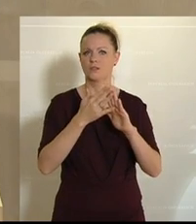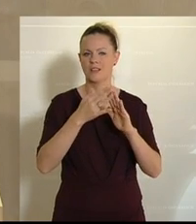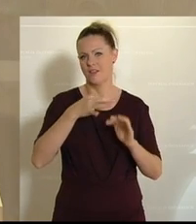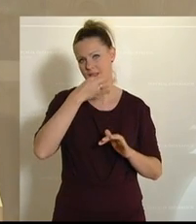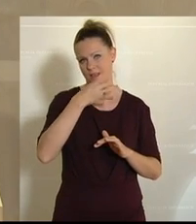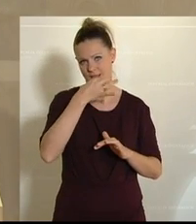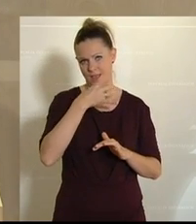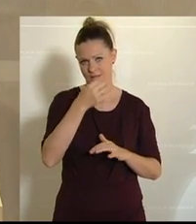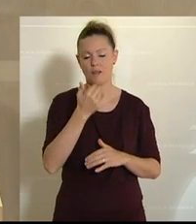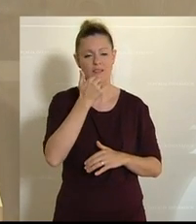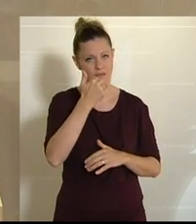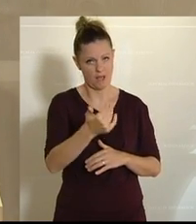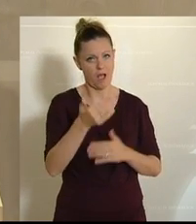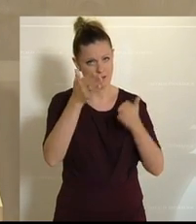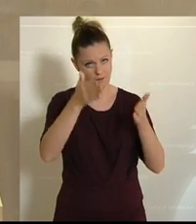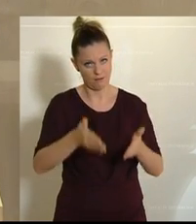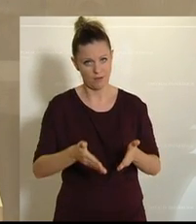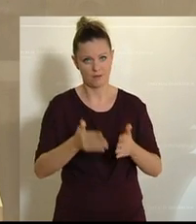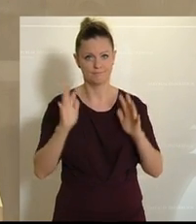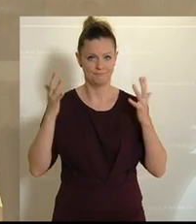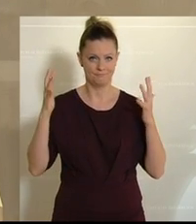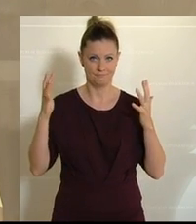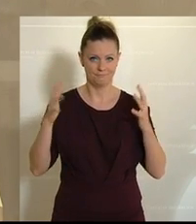Redebeitrag bedanken, weil es einfach...